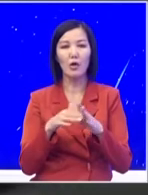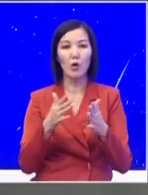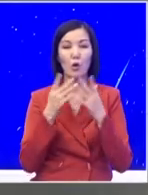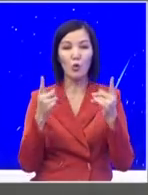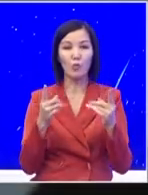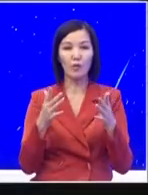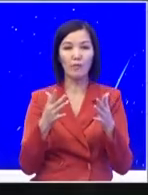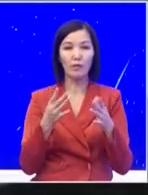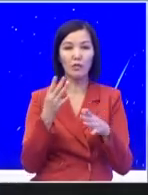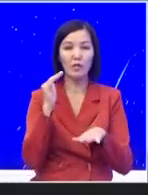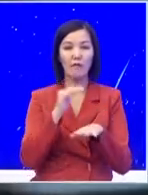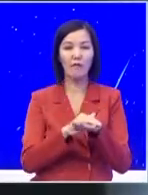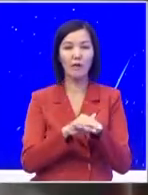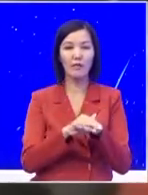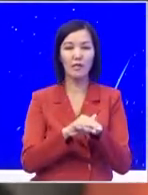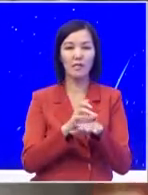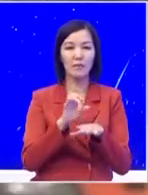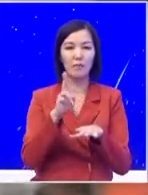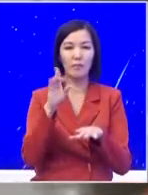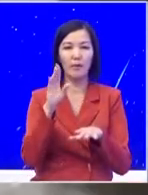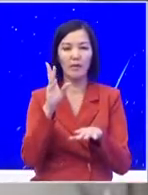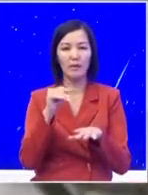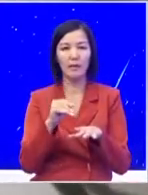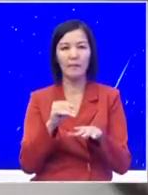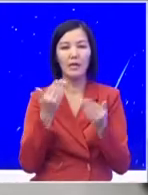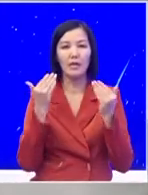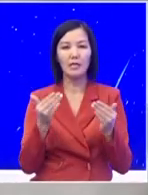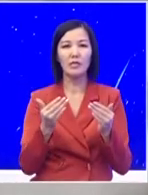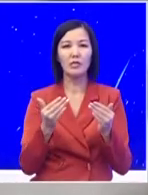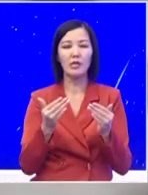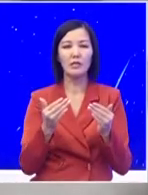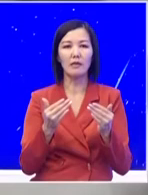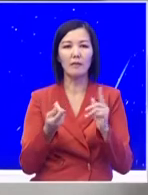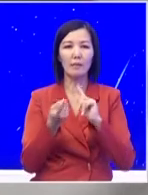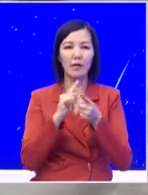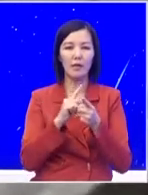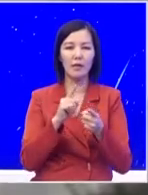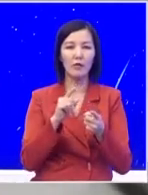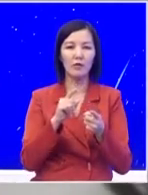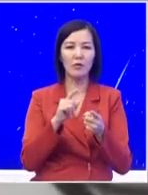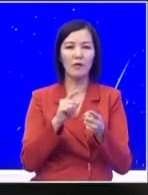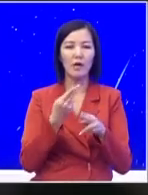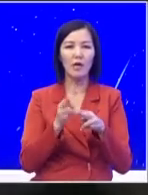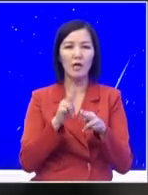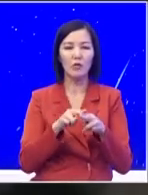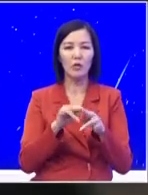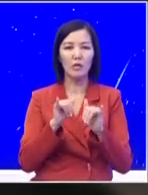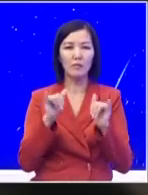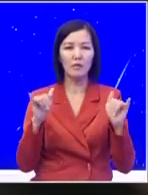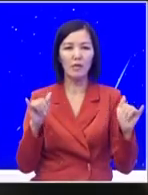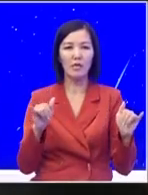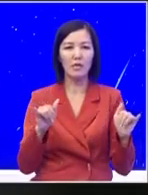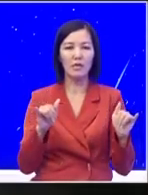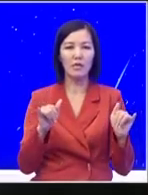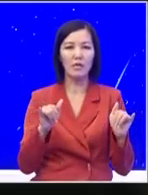размере, 4 факта сбыта. Наркоборцы отмечают тенденцию перехода к синтетическим видам наркотиков, которые распространяются